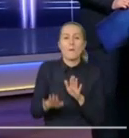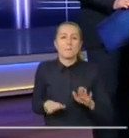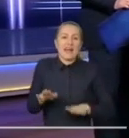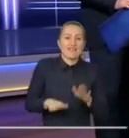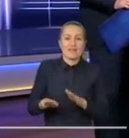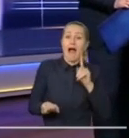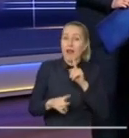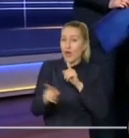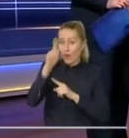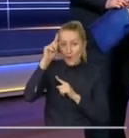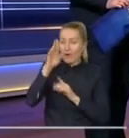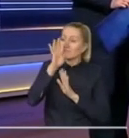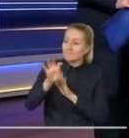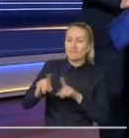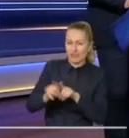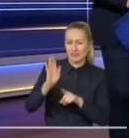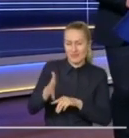ludziom oczywiście też poświęcimy sporo uwagi.